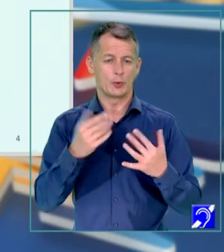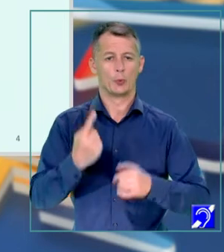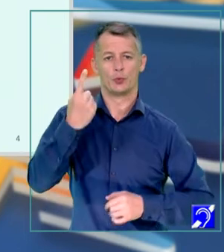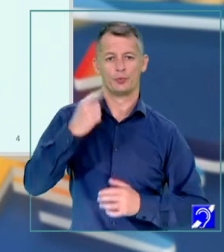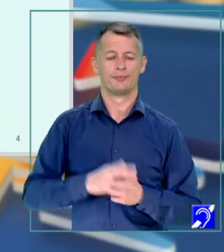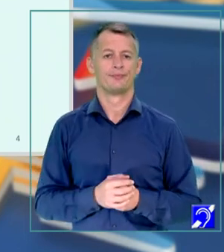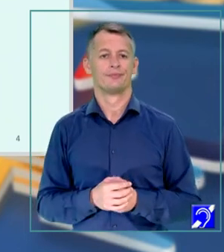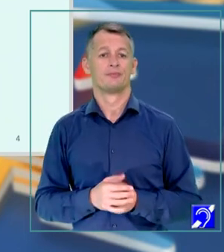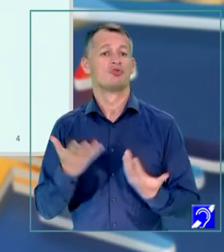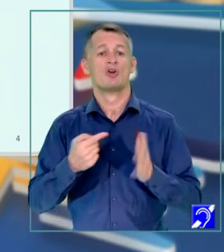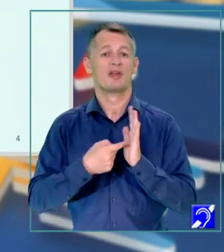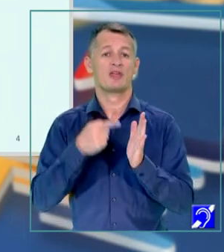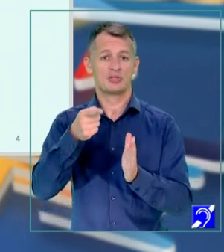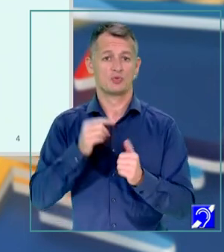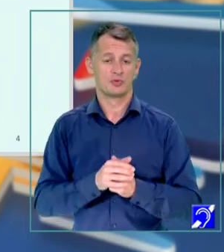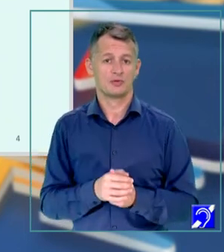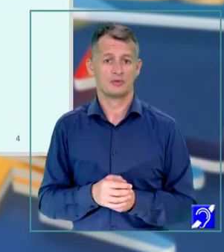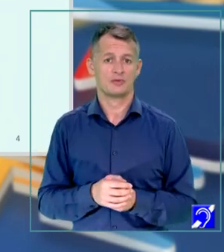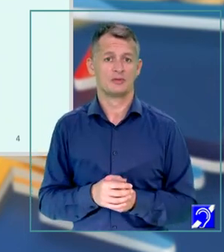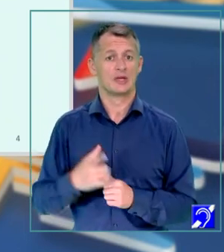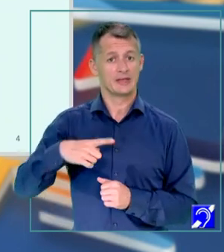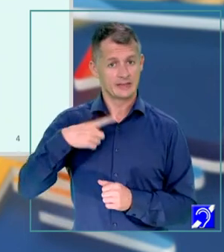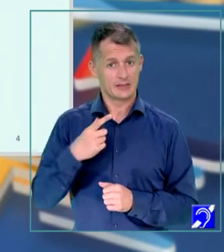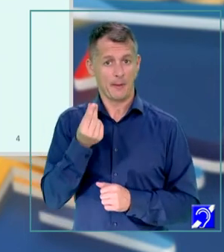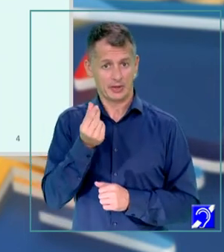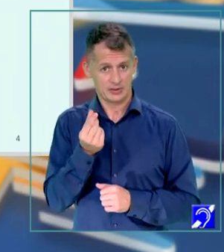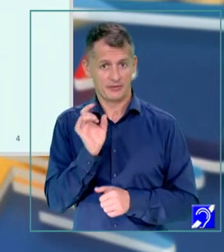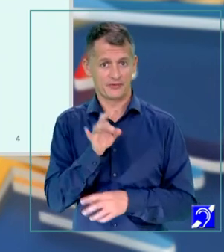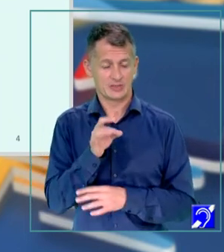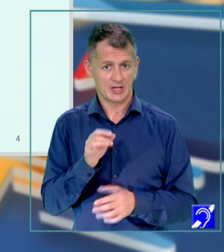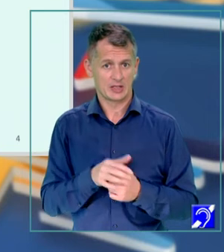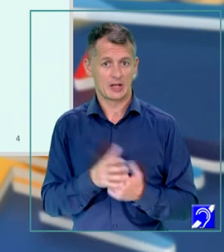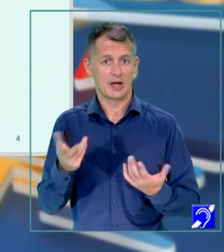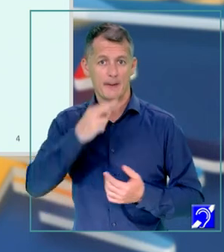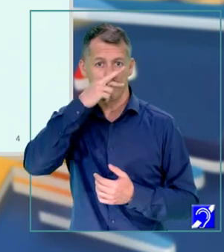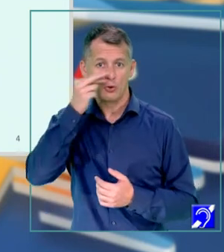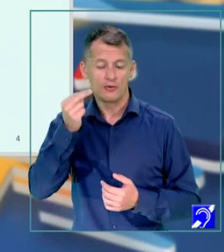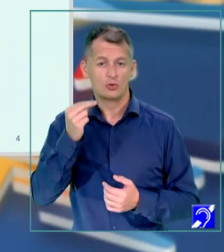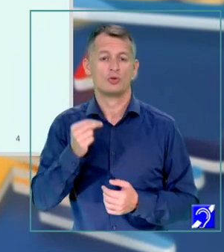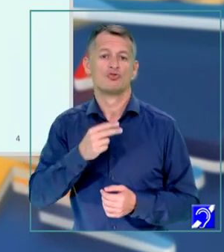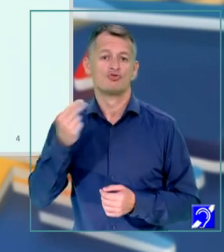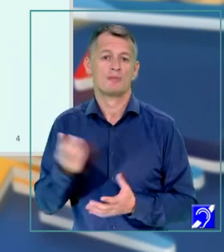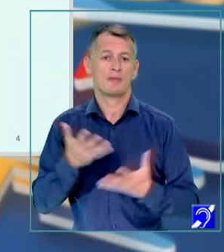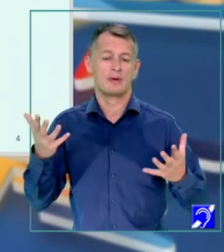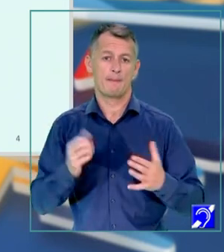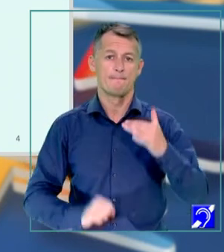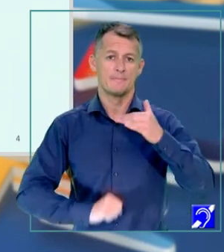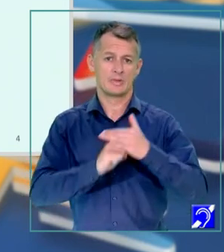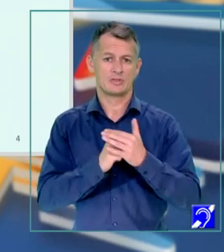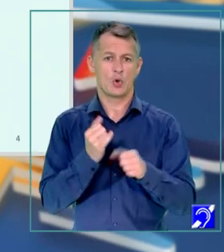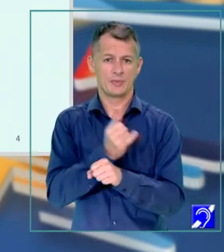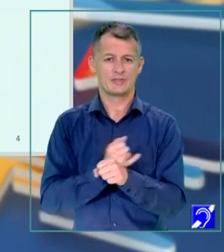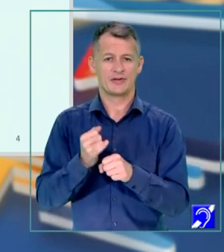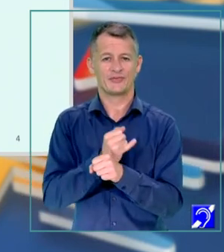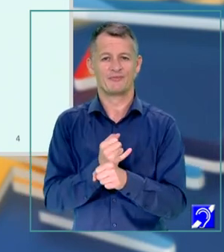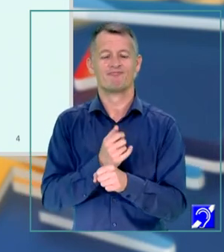PSI vine încet dar sigur evidențieze faptul că există un preț de vânzare optim la care profitul obținut este cel mai mare maximizat se observă